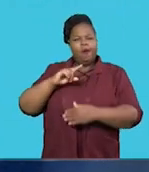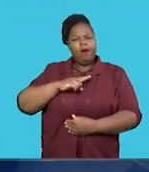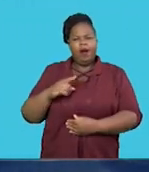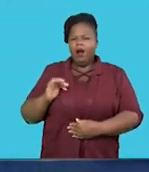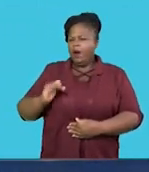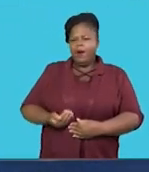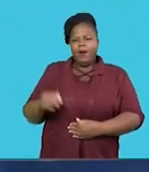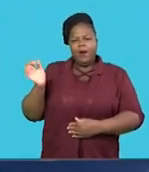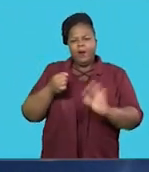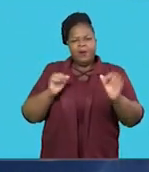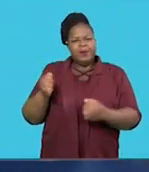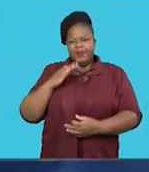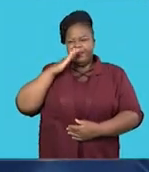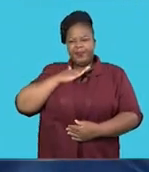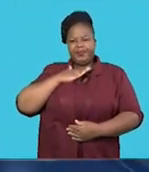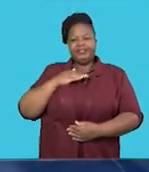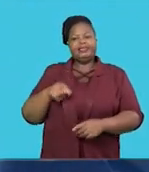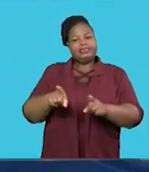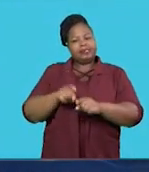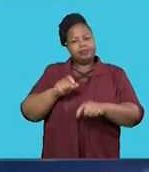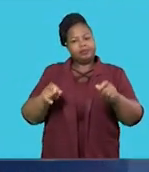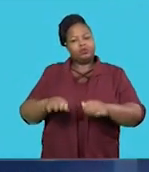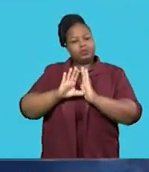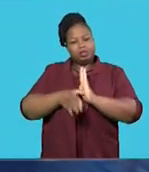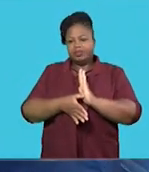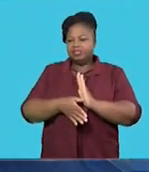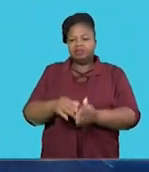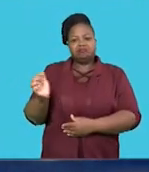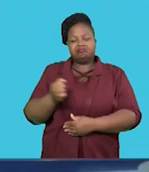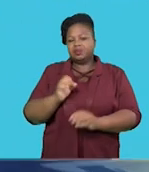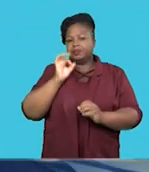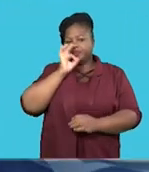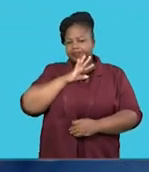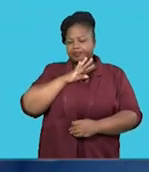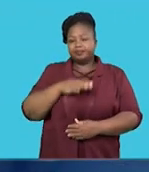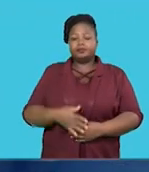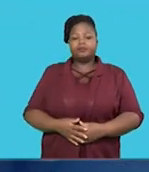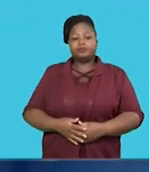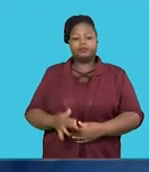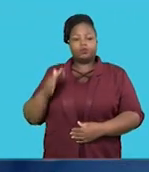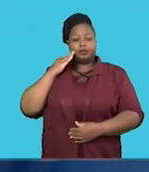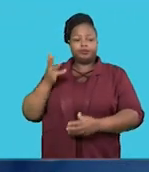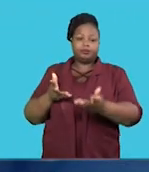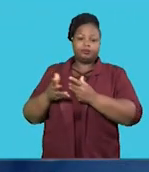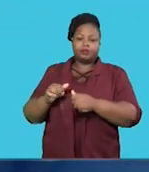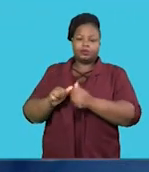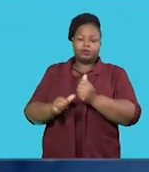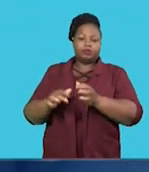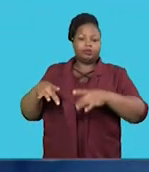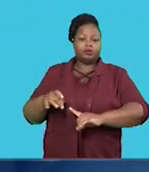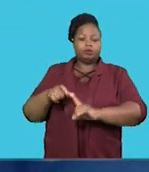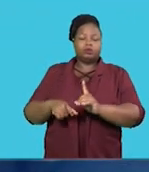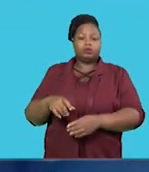kwabantu besifazane ngokunjalo labantu abakhubazekile kule mayini. Sikhulumisana nosekela sihlalo wale komishana